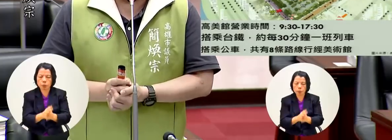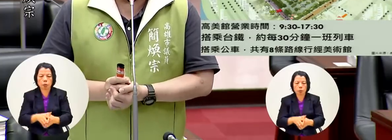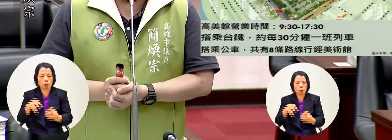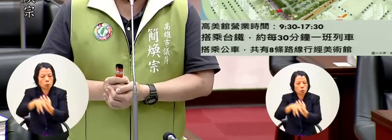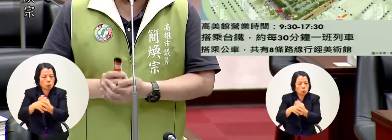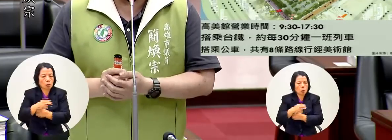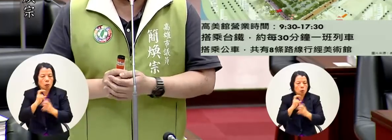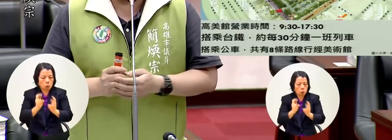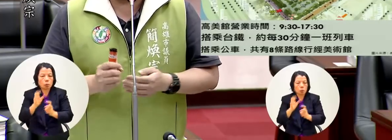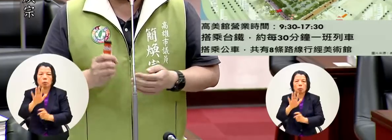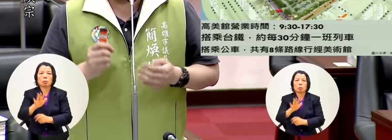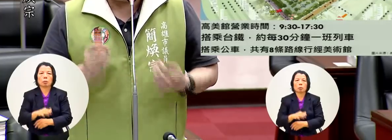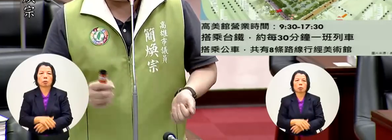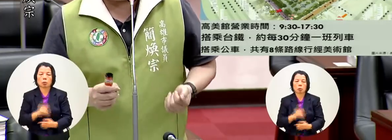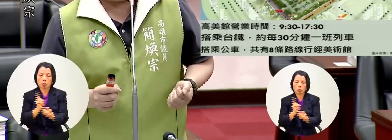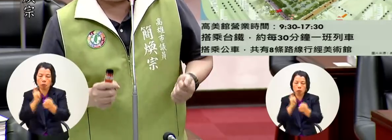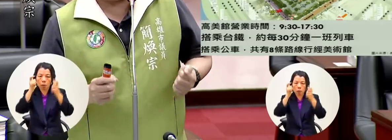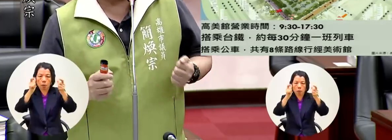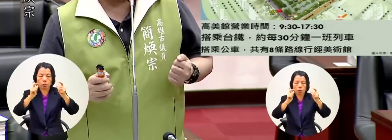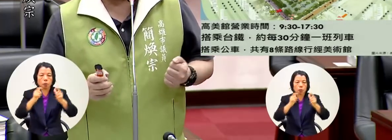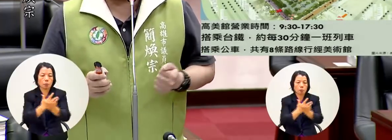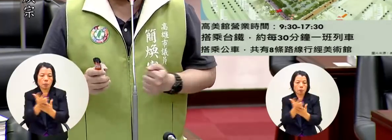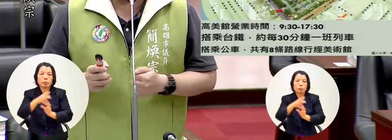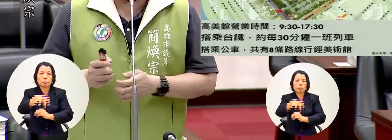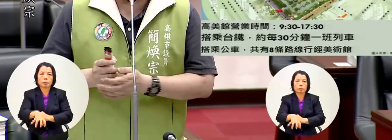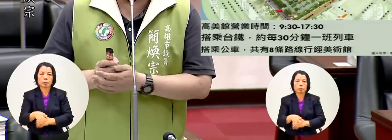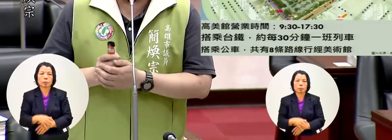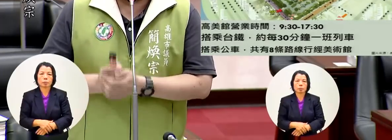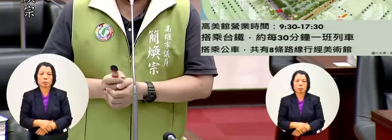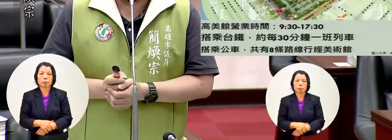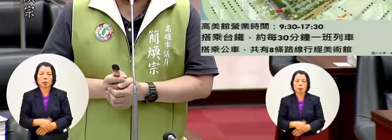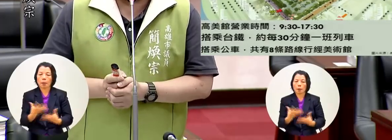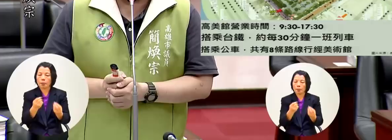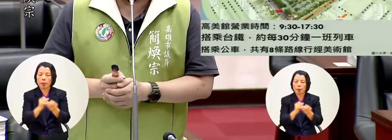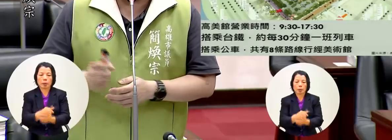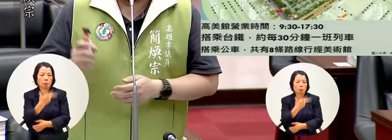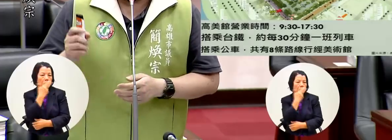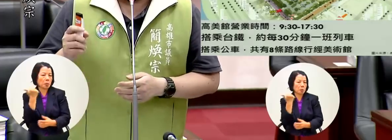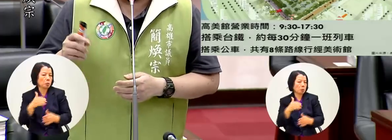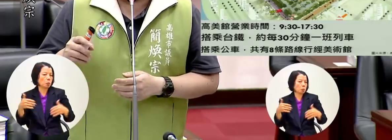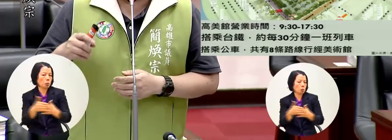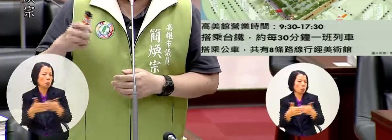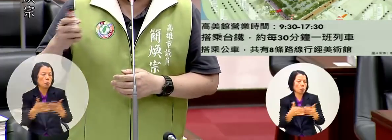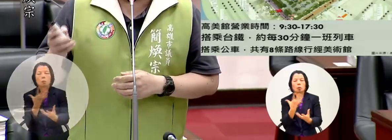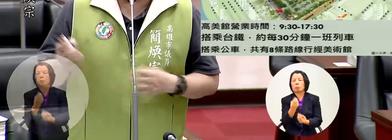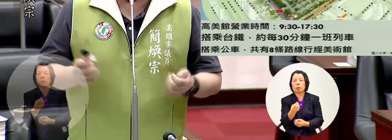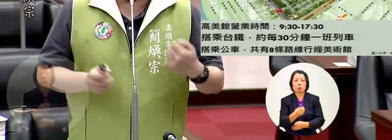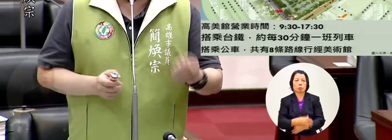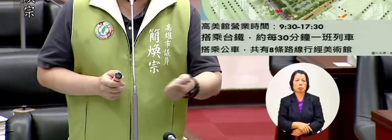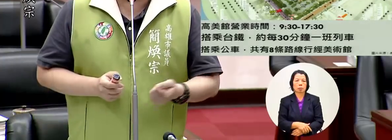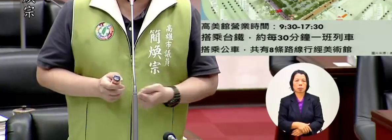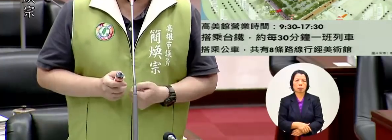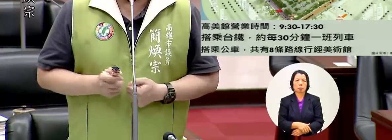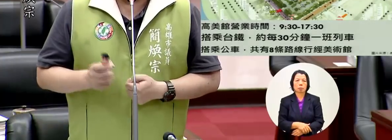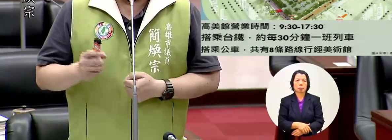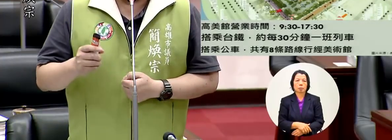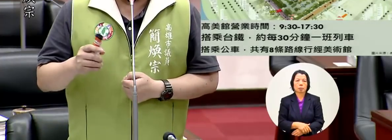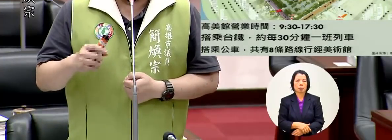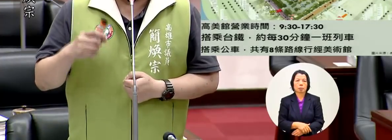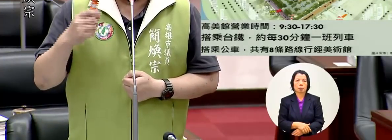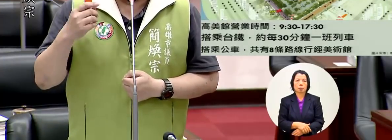美术馆，却没有一个便捷的一个大众的运输系统经过了。所以在部门咨询的时